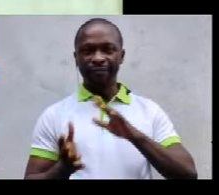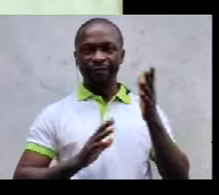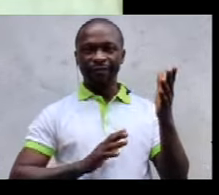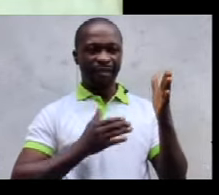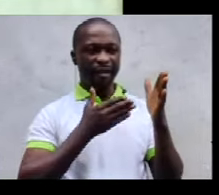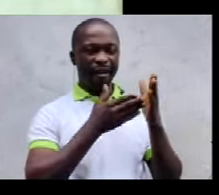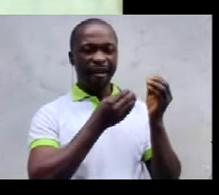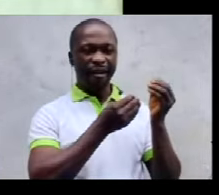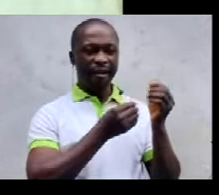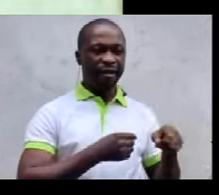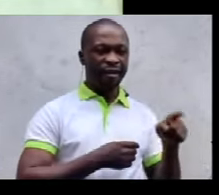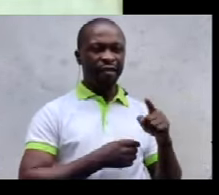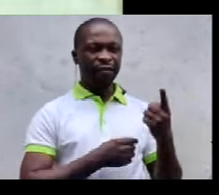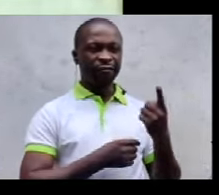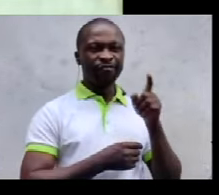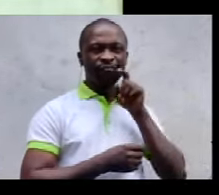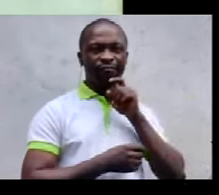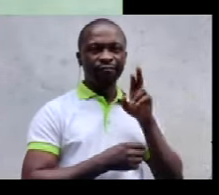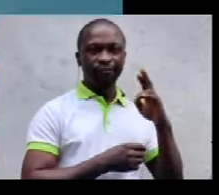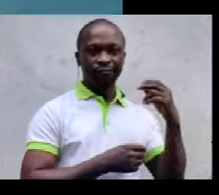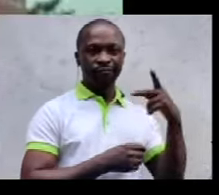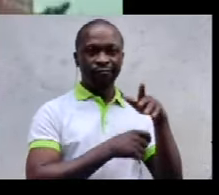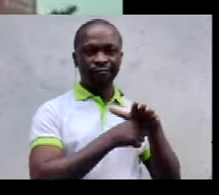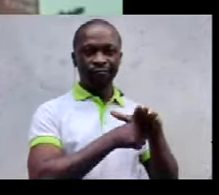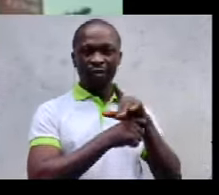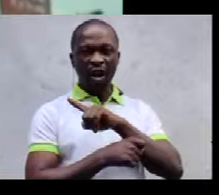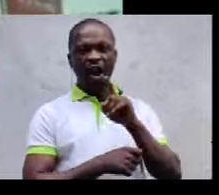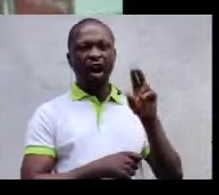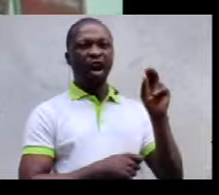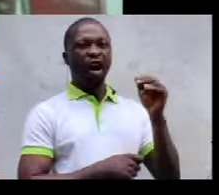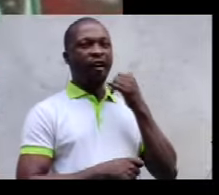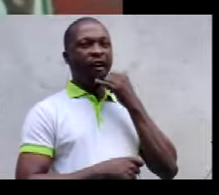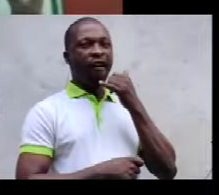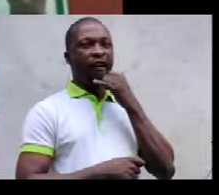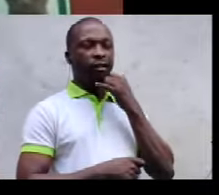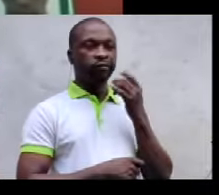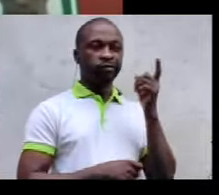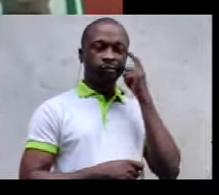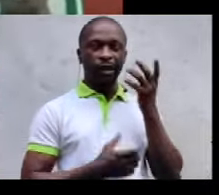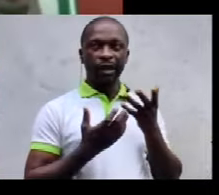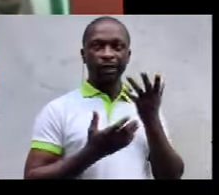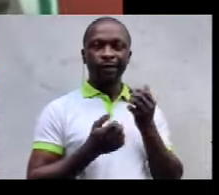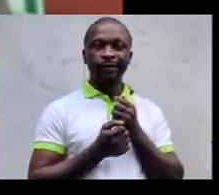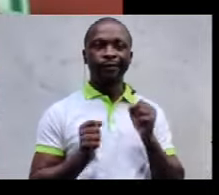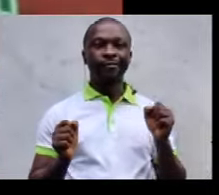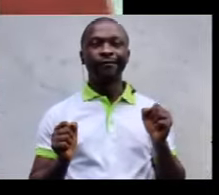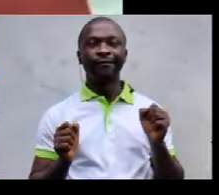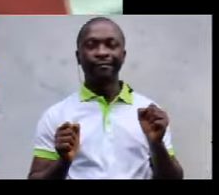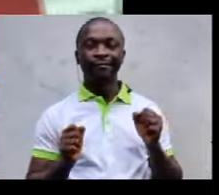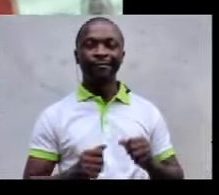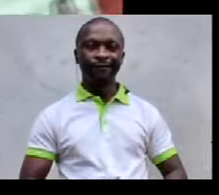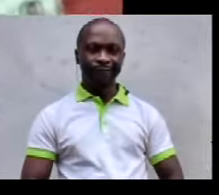ce matin dans l'affaire de viol présumé. Son arrestation avait provoqué d'importants troubles à Dakar.